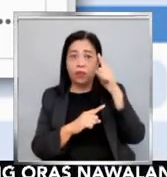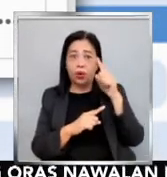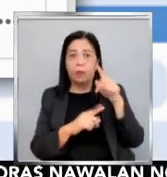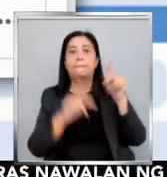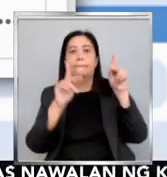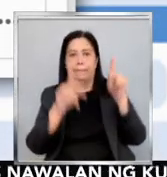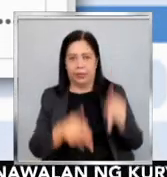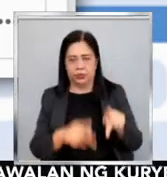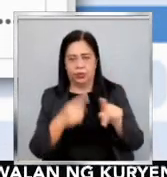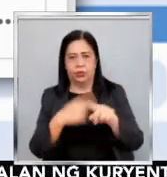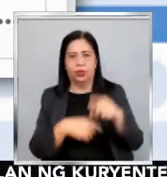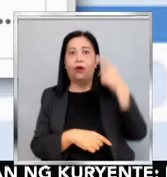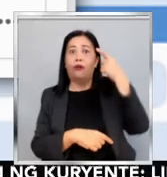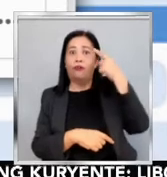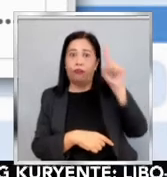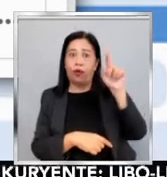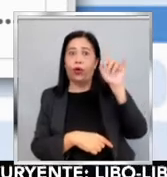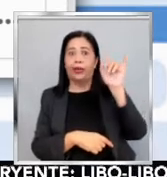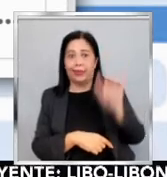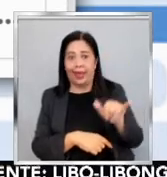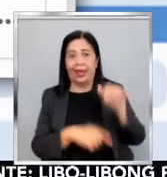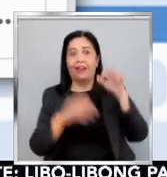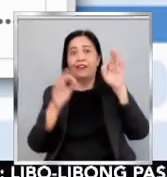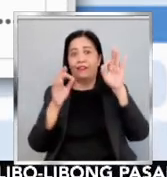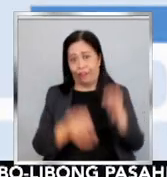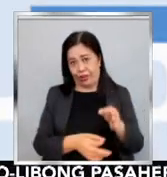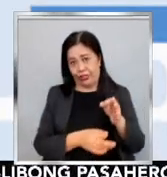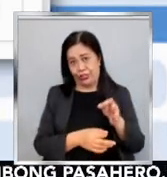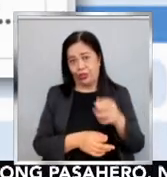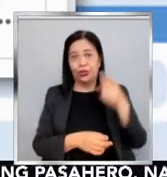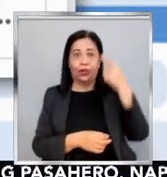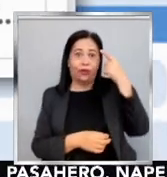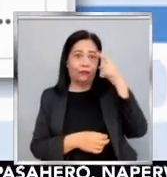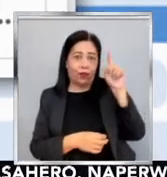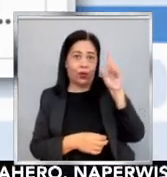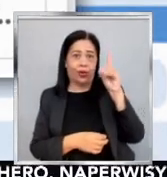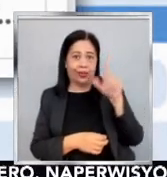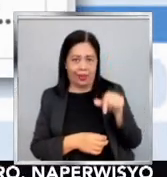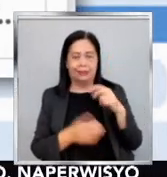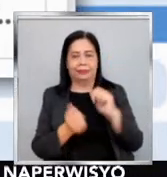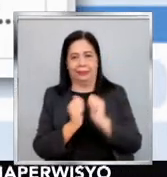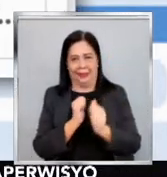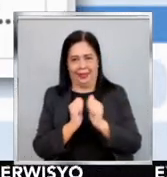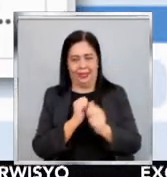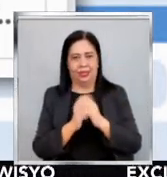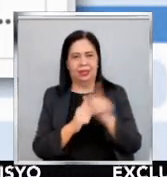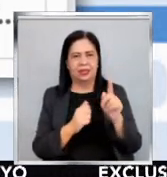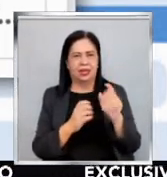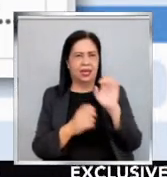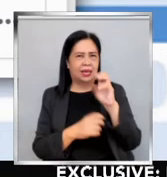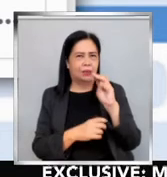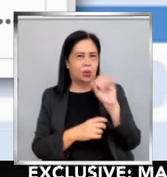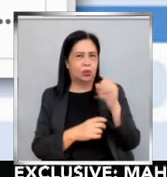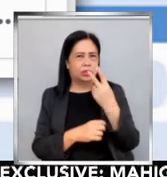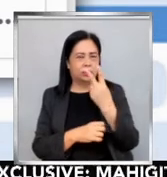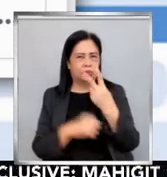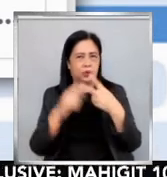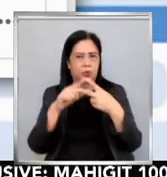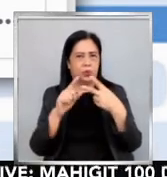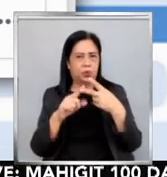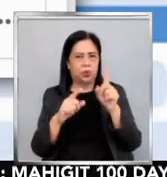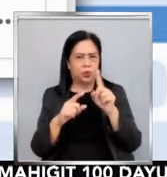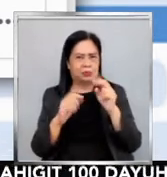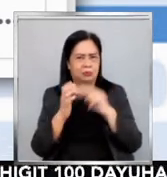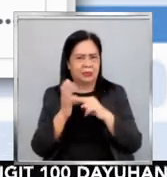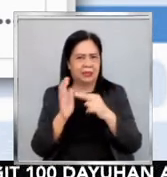For the person. For the person. Heto pa, mga emoji ng dalawang violin. Kasi nga